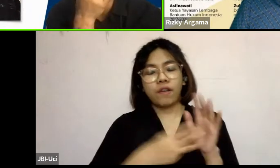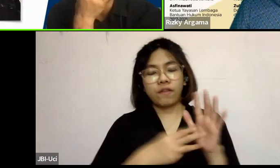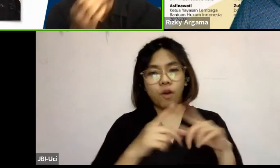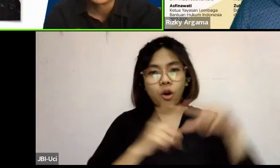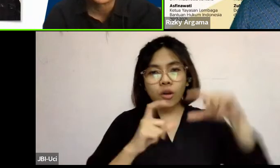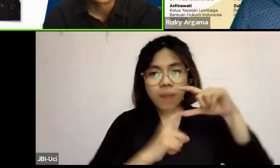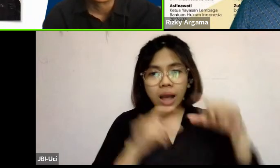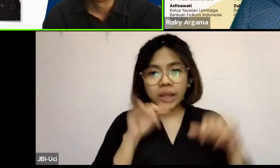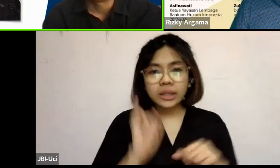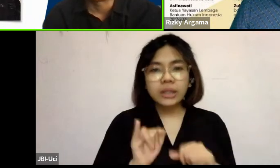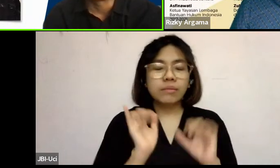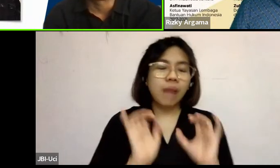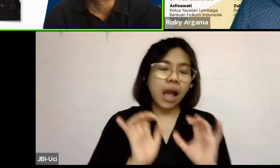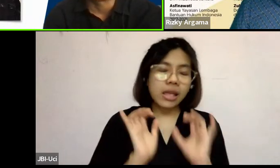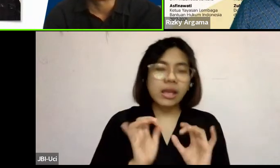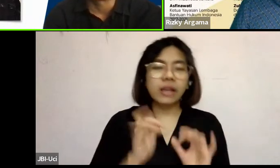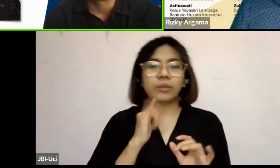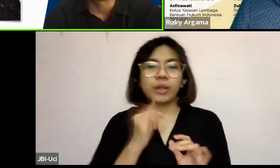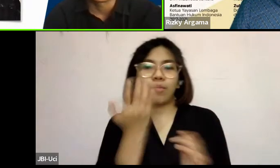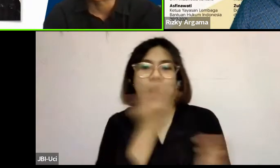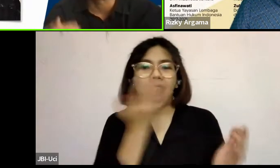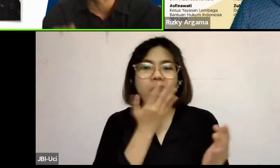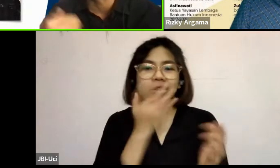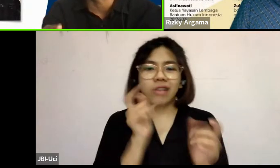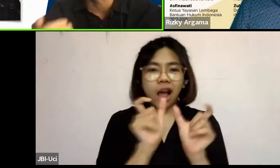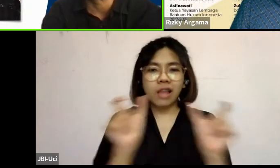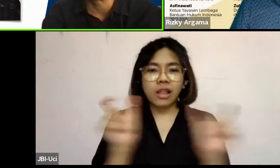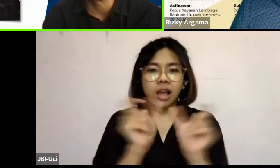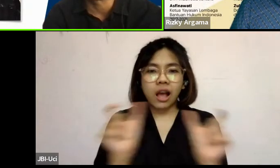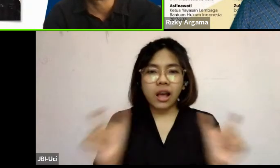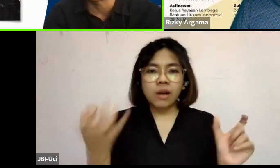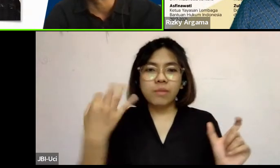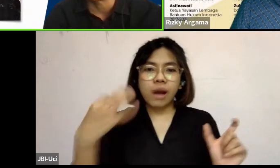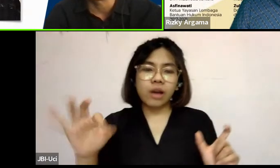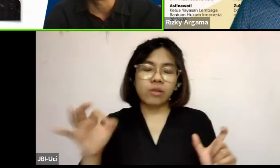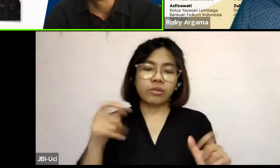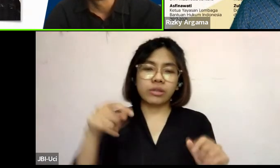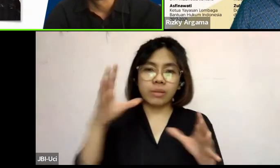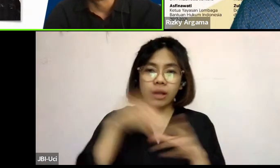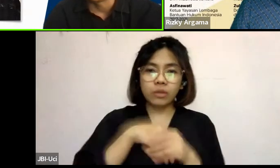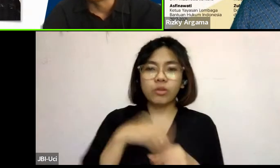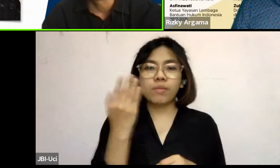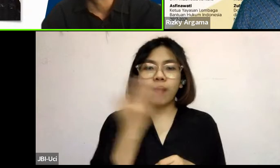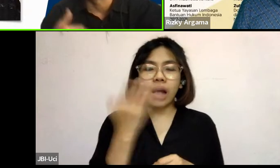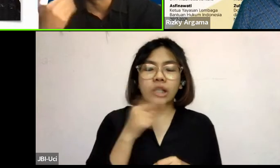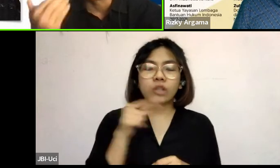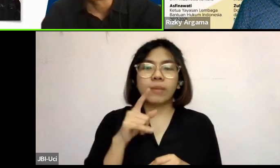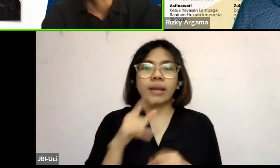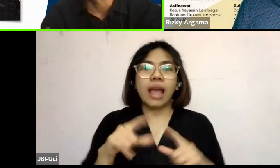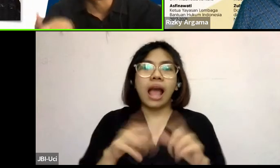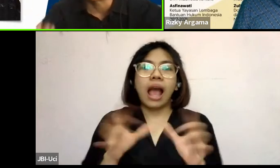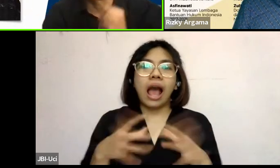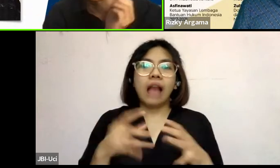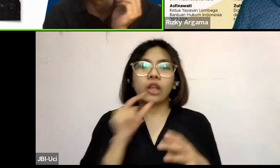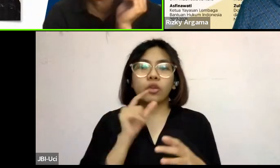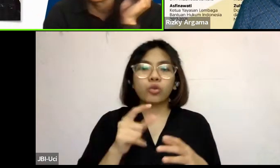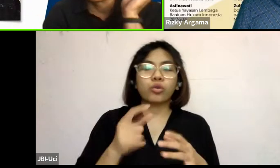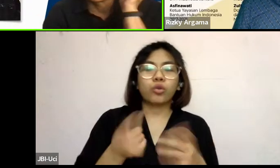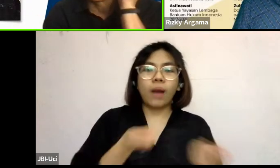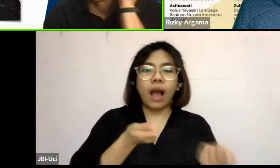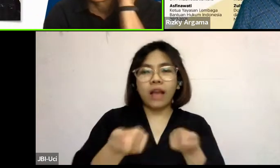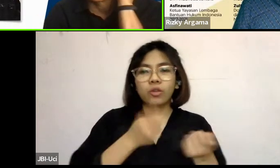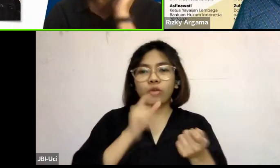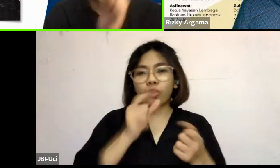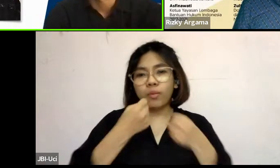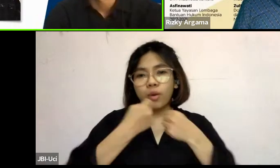berbagai macam apa Teh bahasa sebagai teknologi kekuasaan dan digunakan secara sengaja